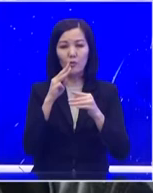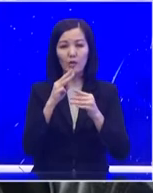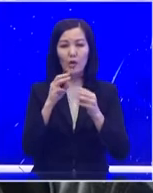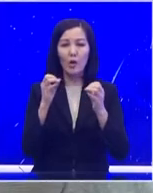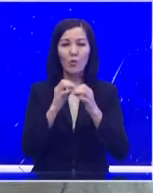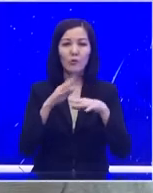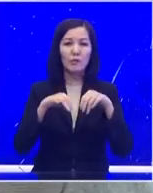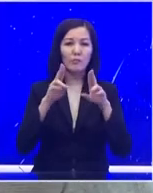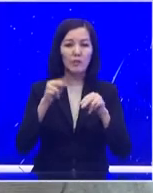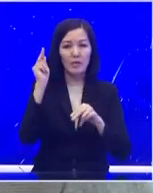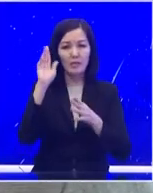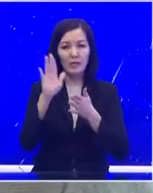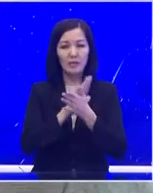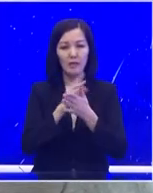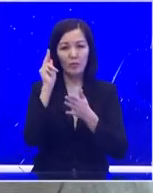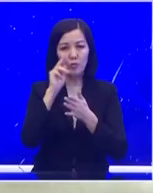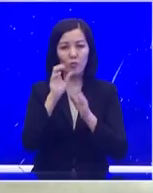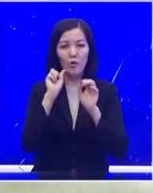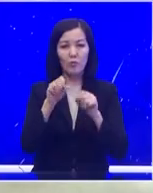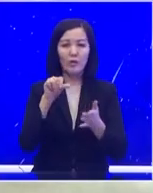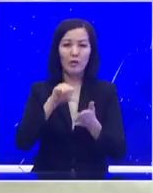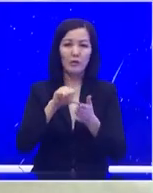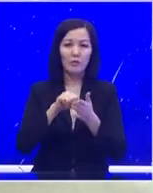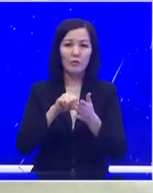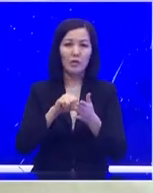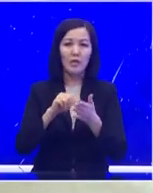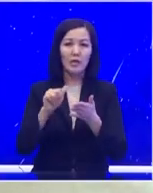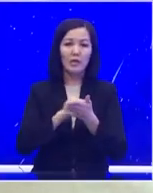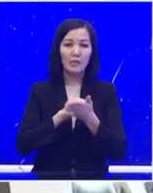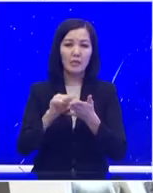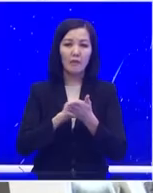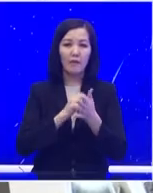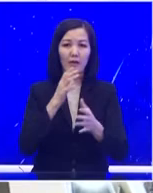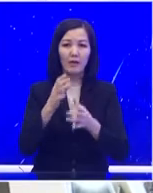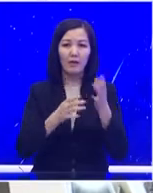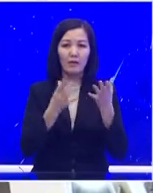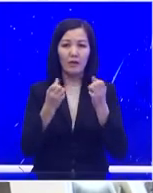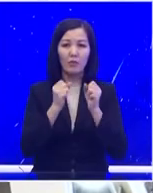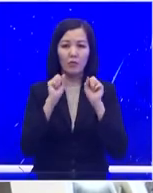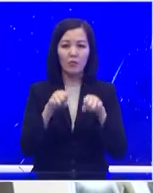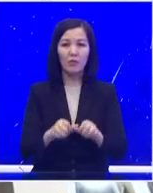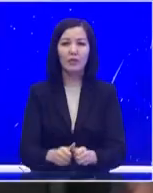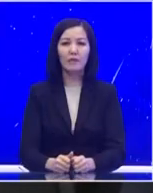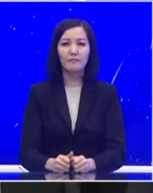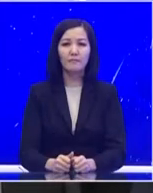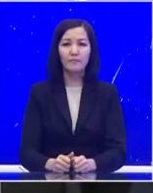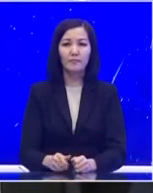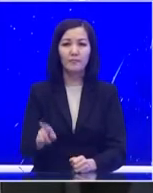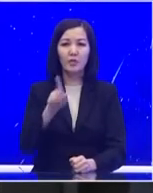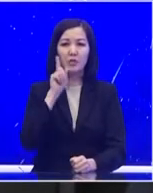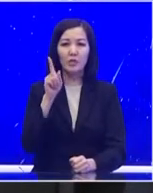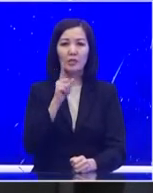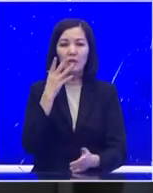мамандықты тегін меңгермек. Сабақ соңында қатысушылар арнайы халықаралық сертификаттарға ие болады. Жастарға